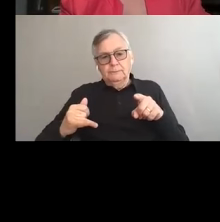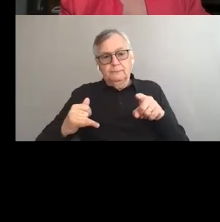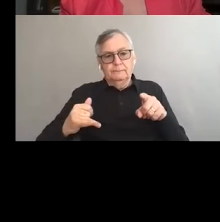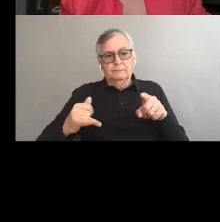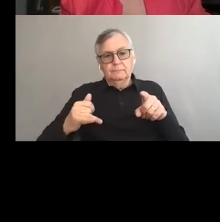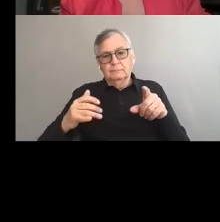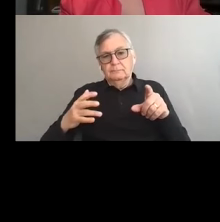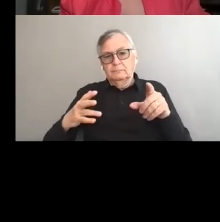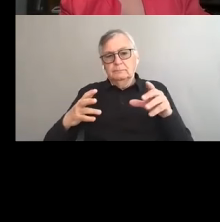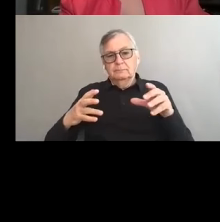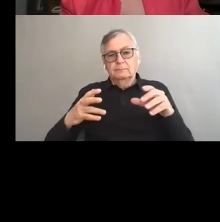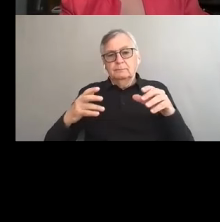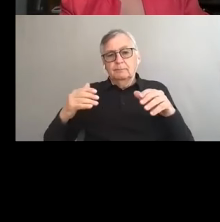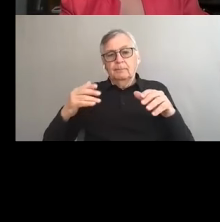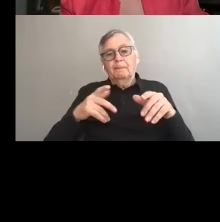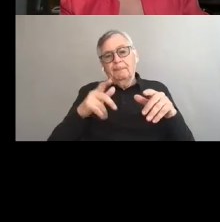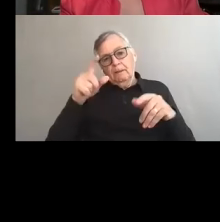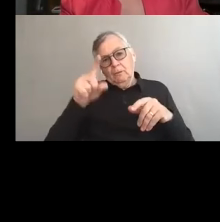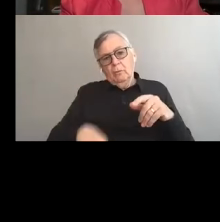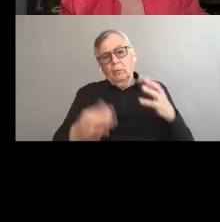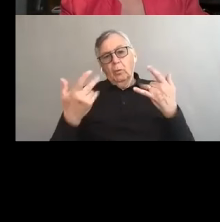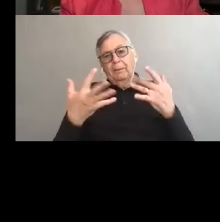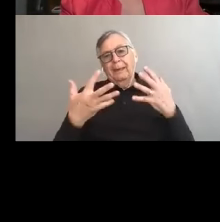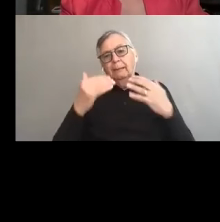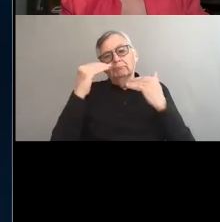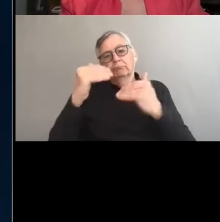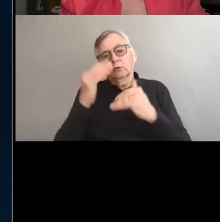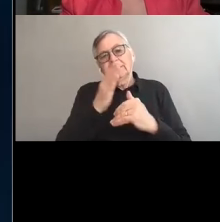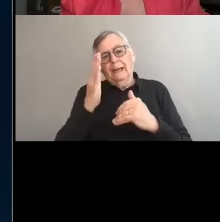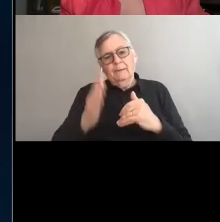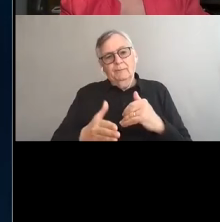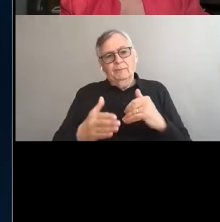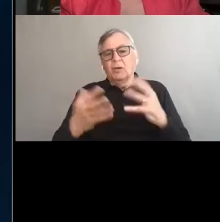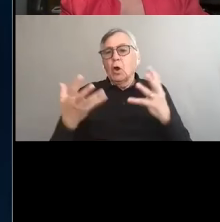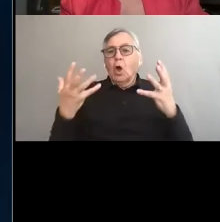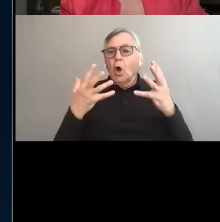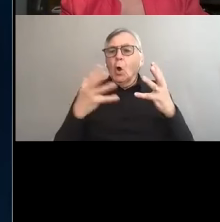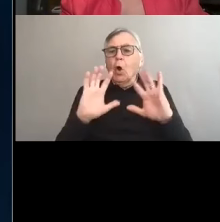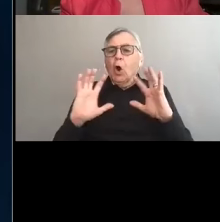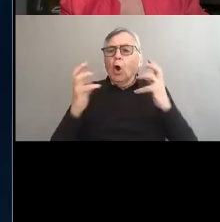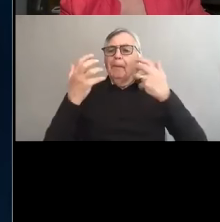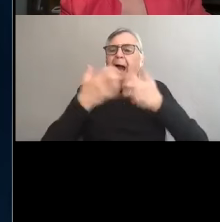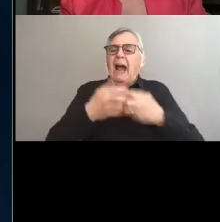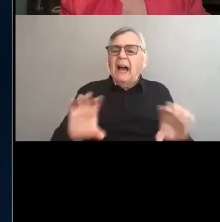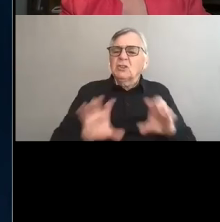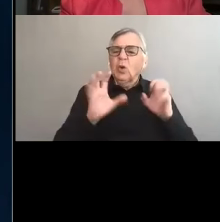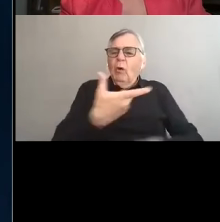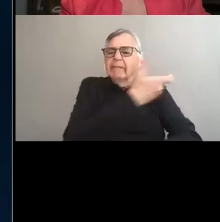est une sous-compagnie de Johnson & Johnson. Alors, c'est quoi leur mécanisme d'action?